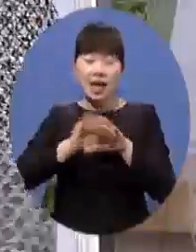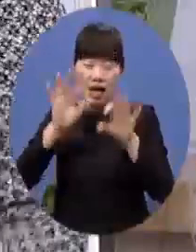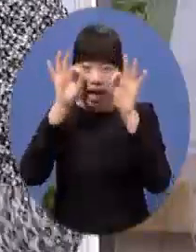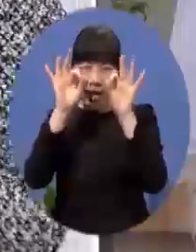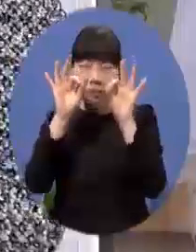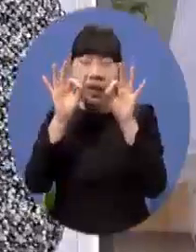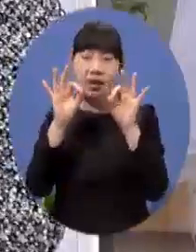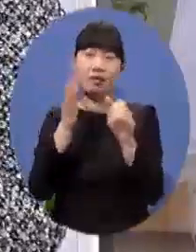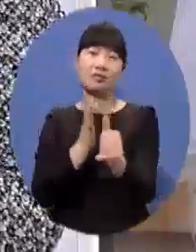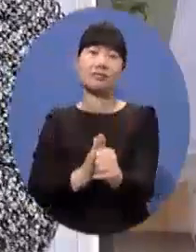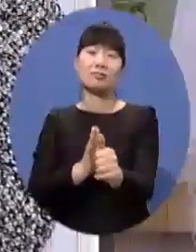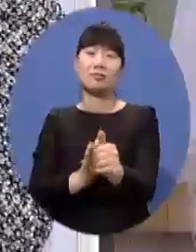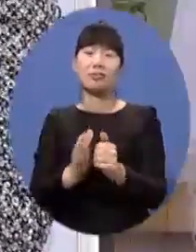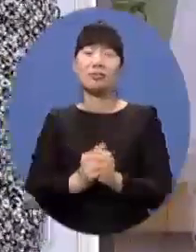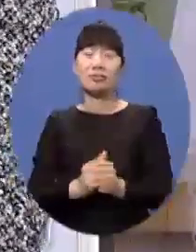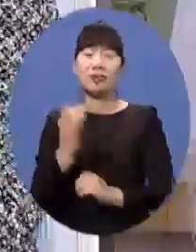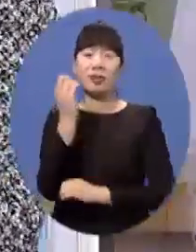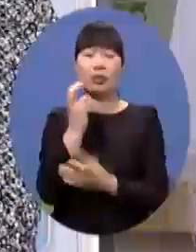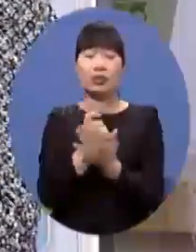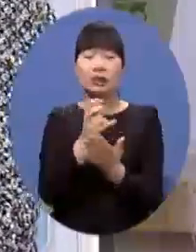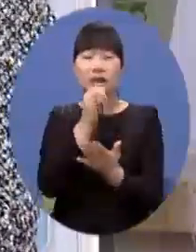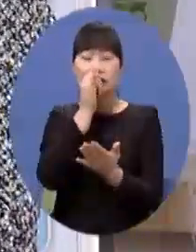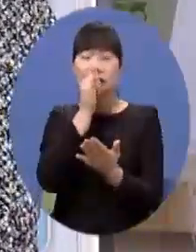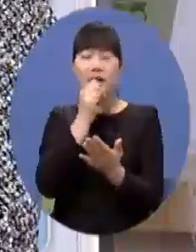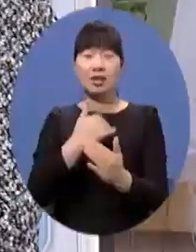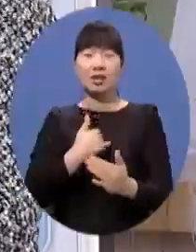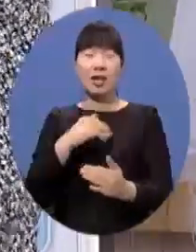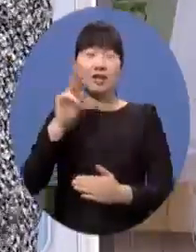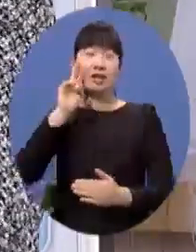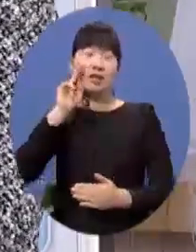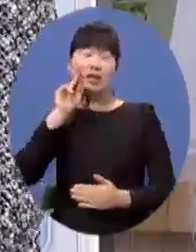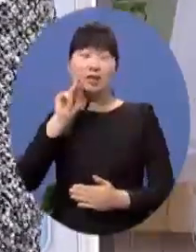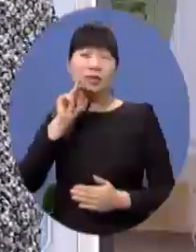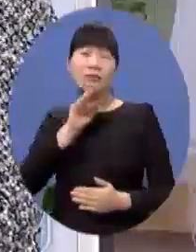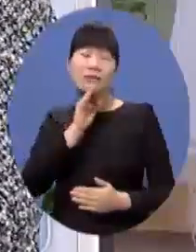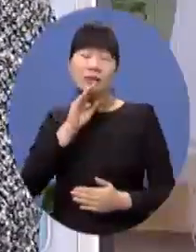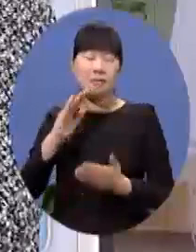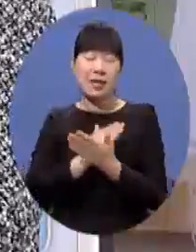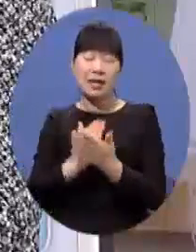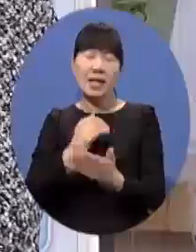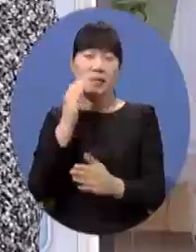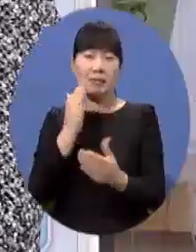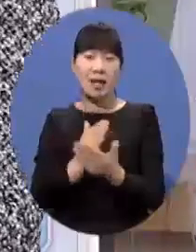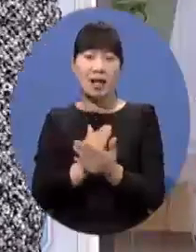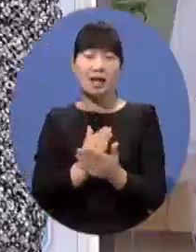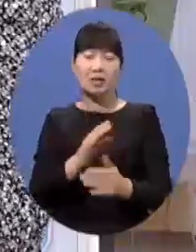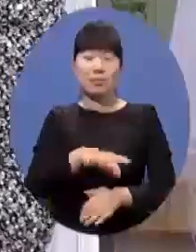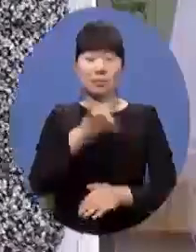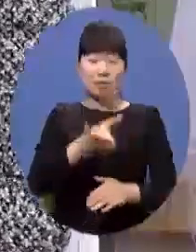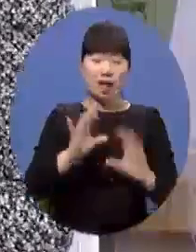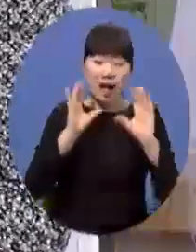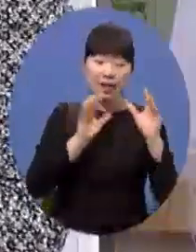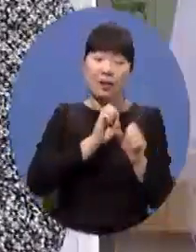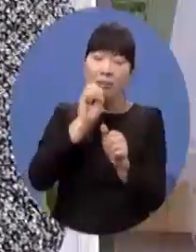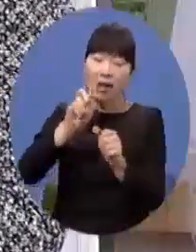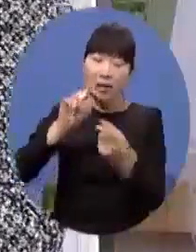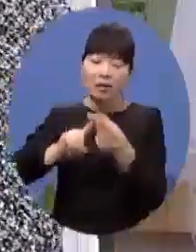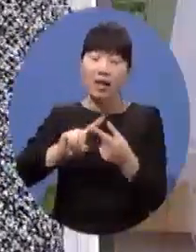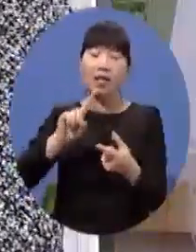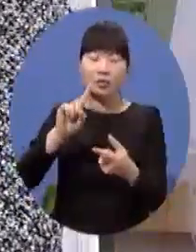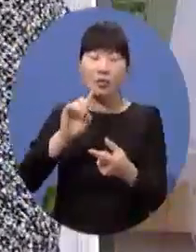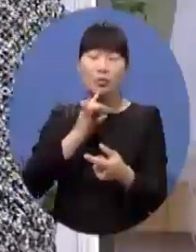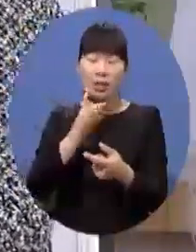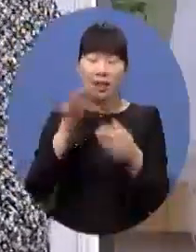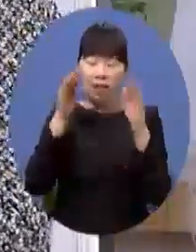엄마 원칙이 있어요. 나의 시시비비를 가리려고 하지 말고, 판단하려고 하지 말고, 일단 아이가 이야기하는 걸 그대로 좀 들어라.